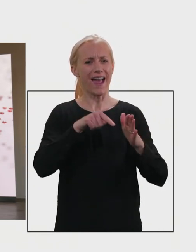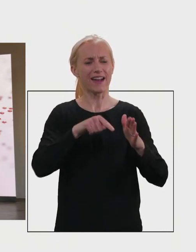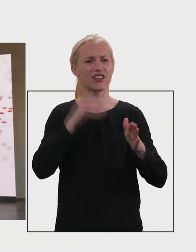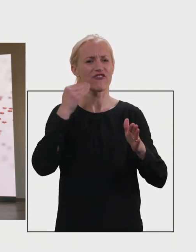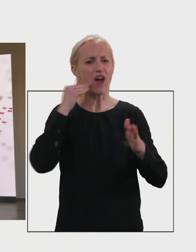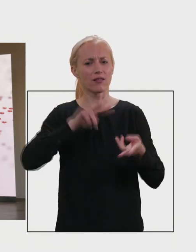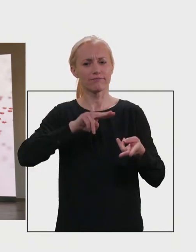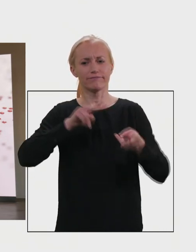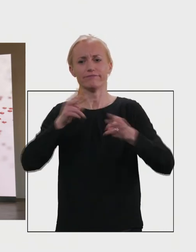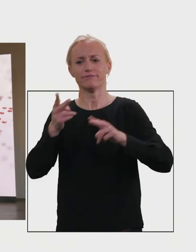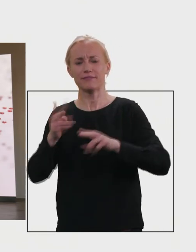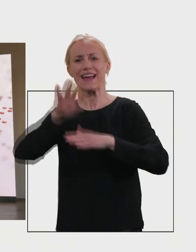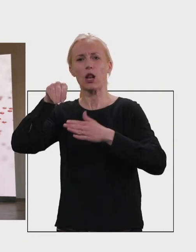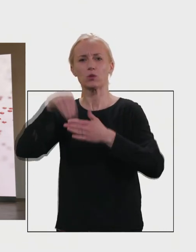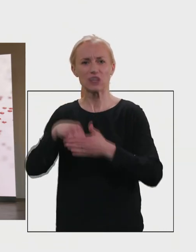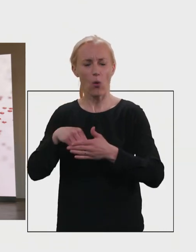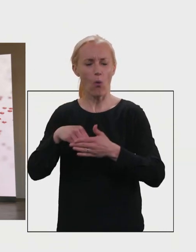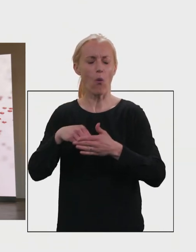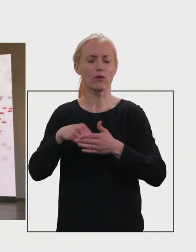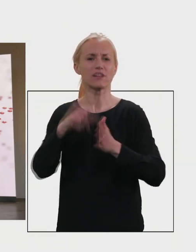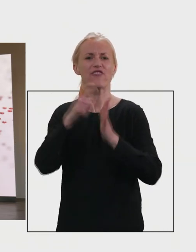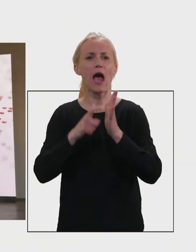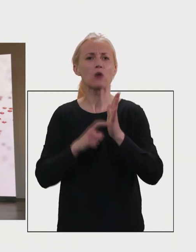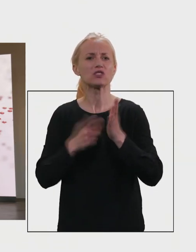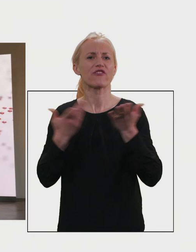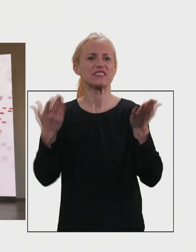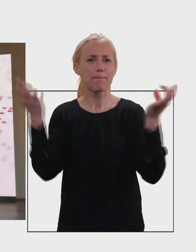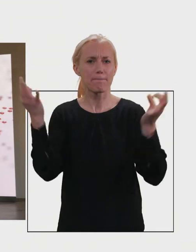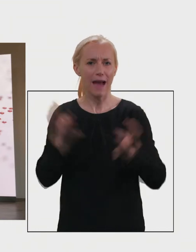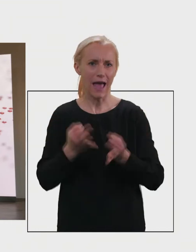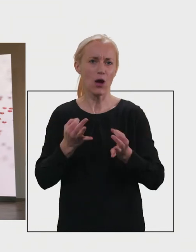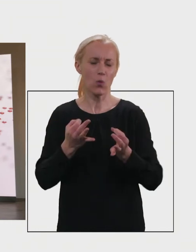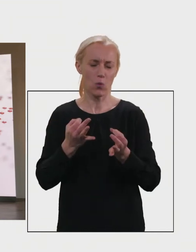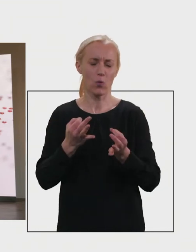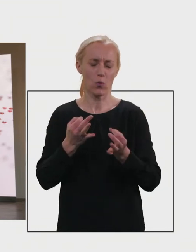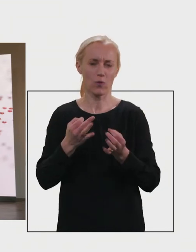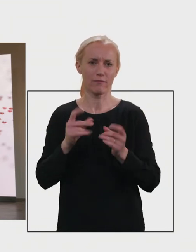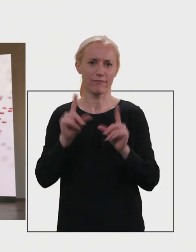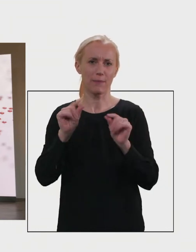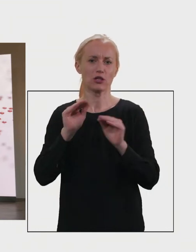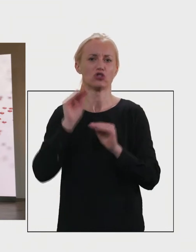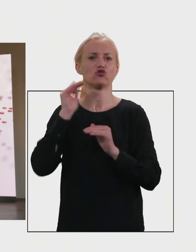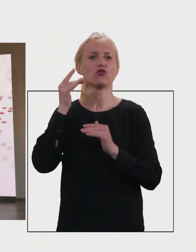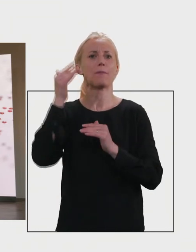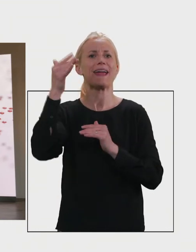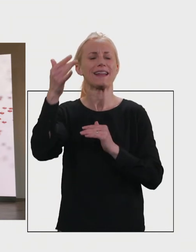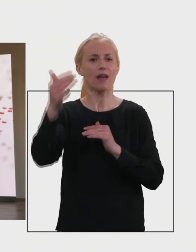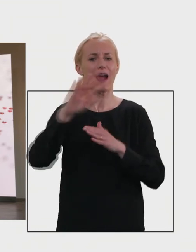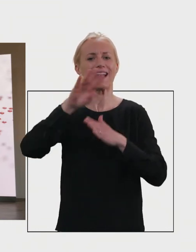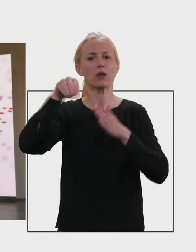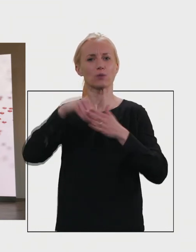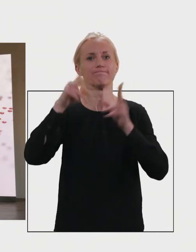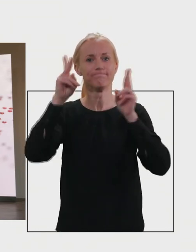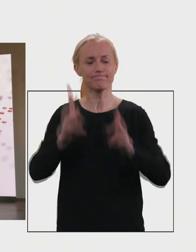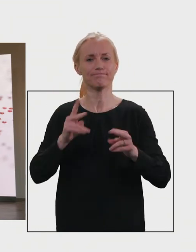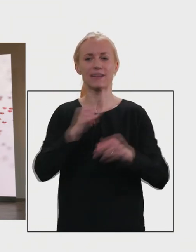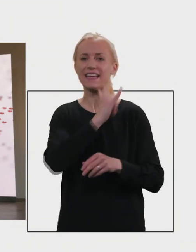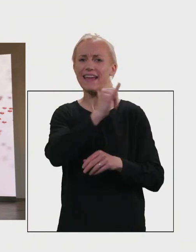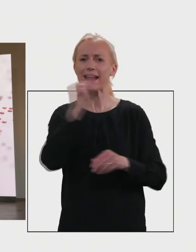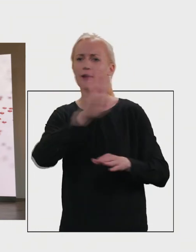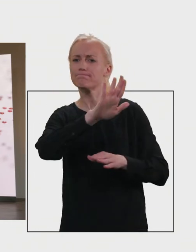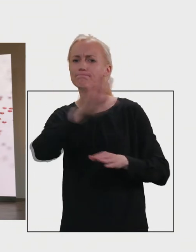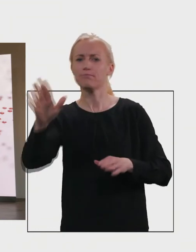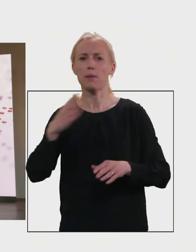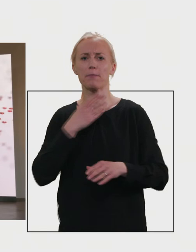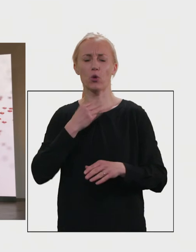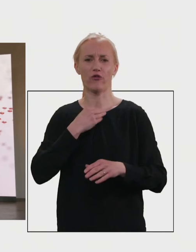wie Inklusion? Also was für Voraussetzungen müssen wir schaffen, dass dann später Inklusion wirklich bedeutet, jeder mit seinen Bedürfnissen,